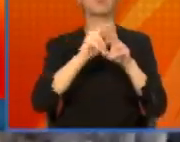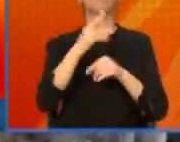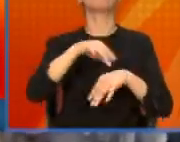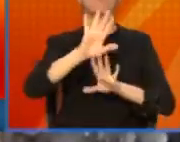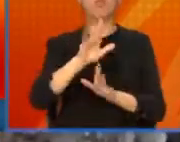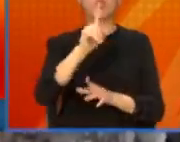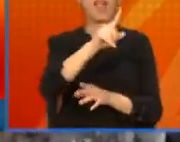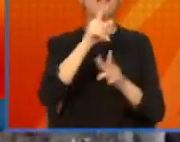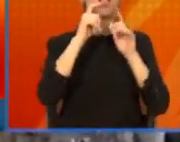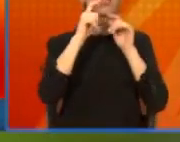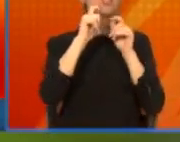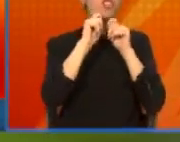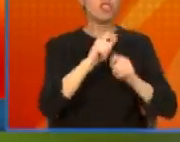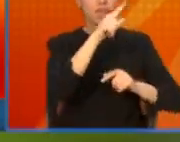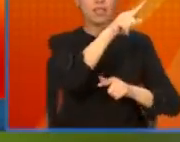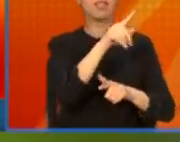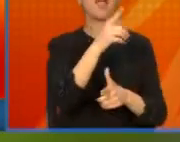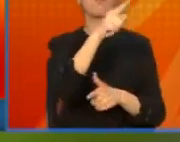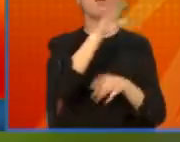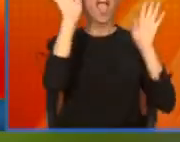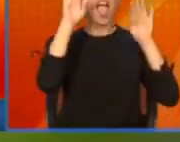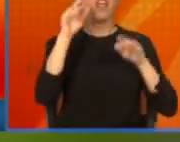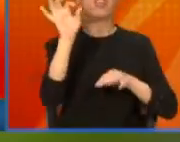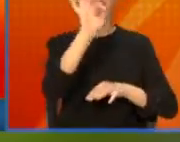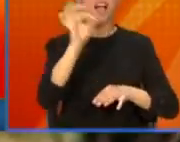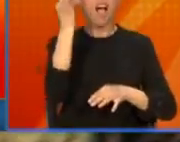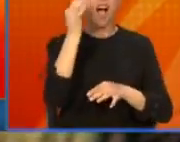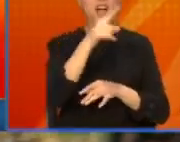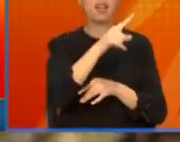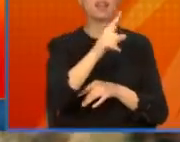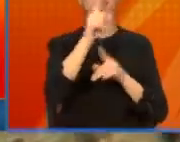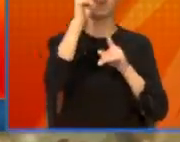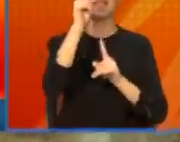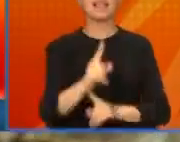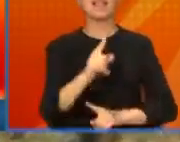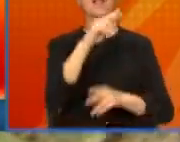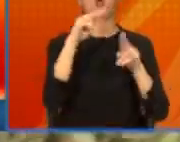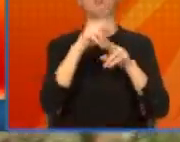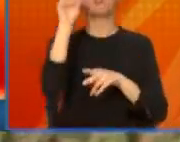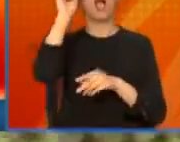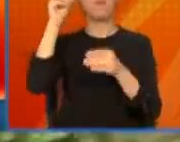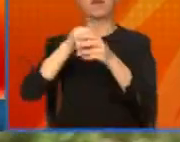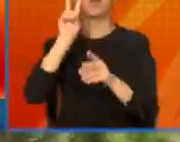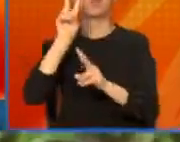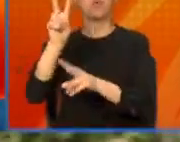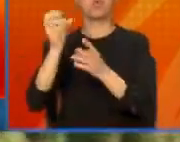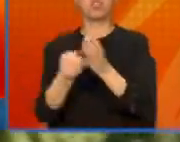değil. Ana vatanı Çin ve Asya olan katil eşek arıları tarihte ilk kez Kuzey Amerika'da görüldü.